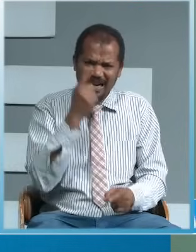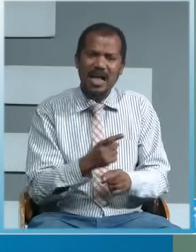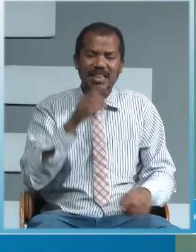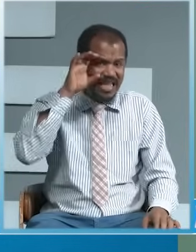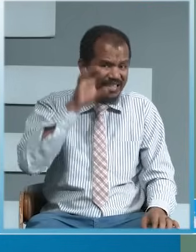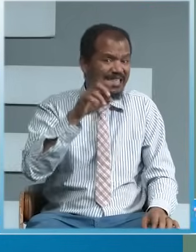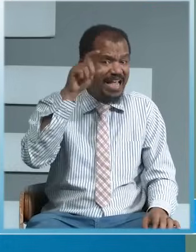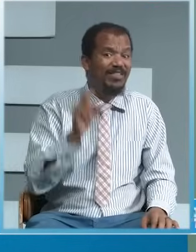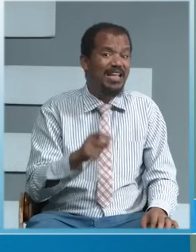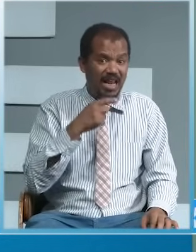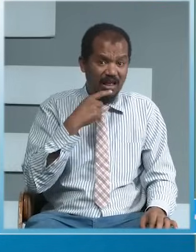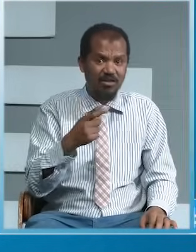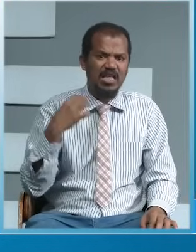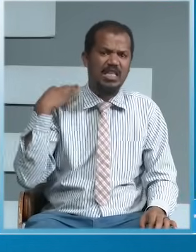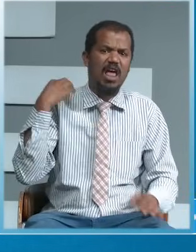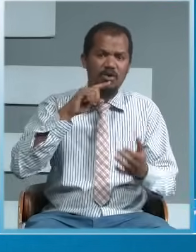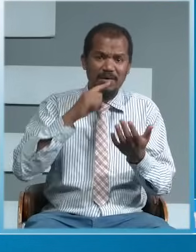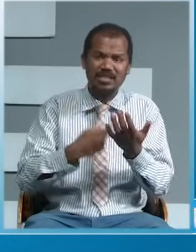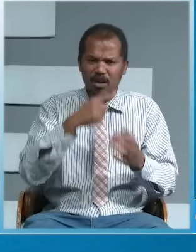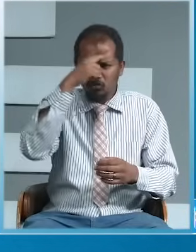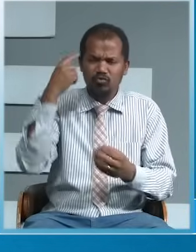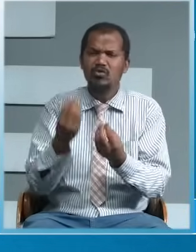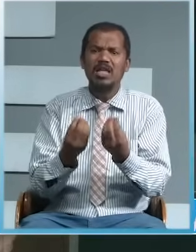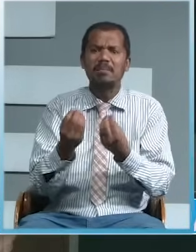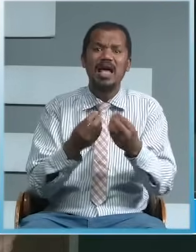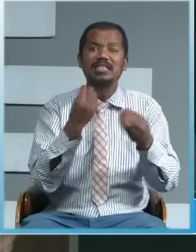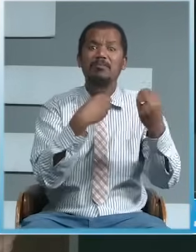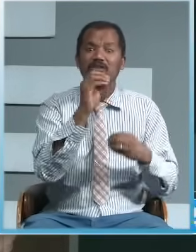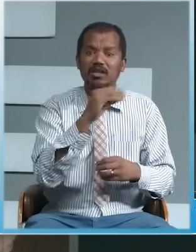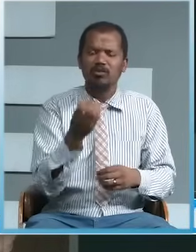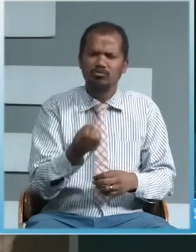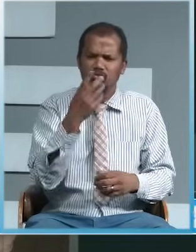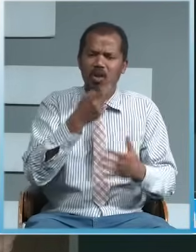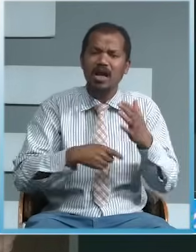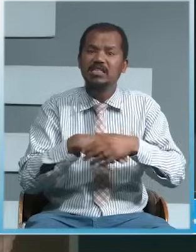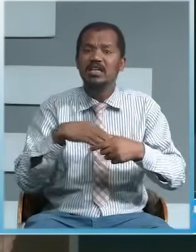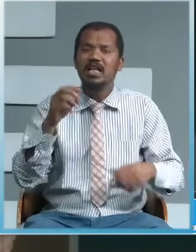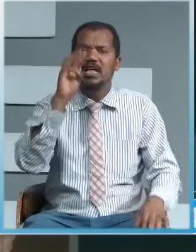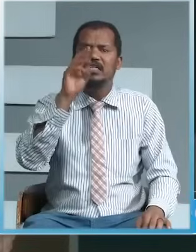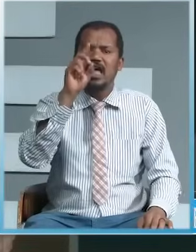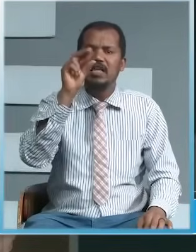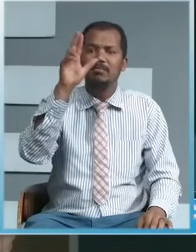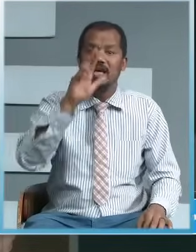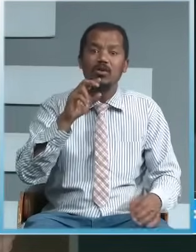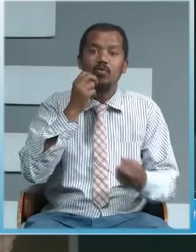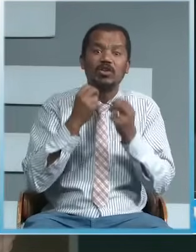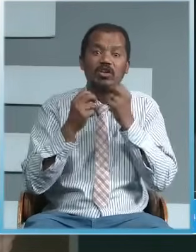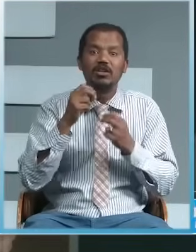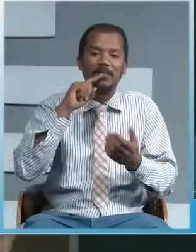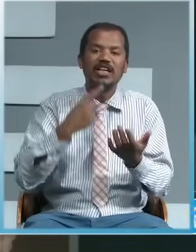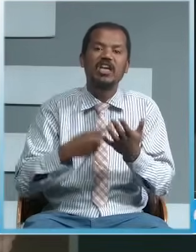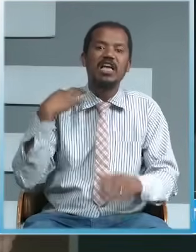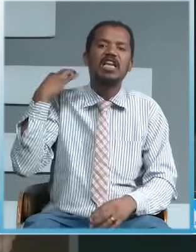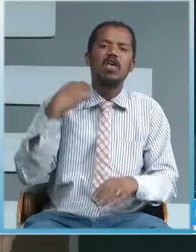የግድ ያስፈልጋል ያለው መግለጫ ግላይ መረጃው በጥቁር ገበያ ስለሚሸጥና ብዙ ዋጋ ስለሚያወጣ የሳይበር ወንጀለኞች